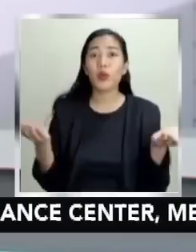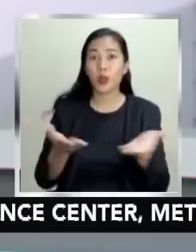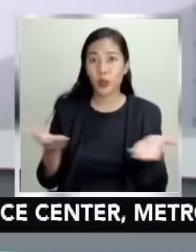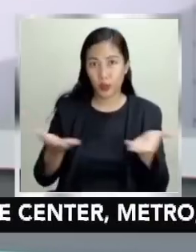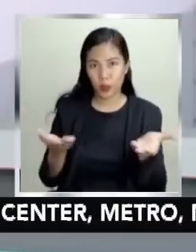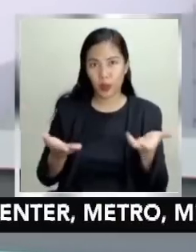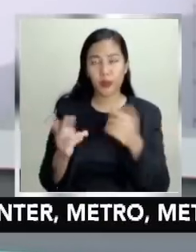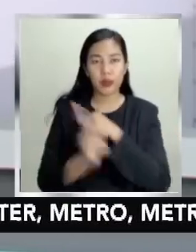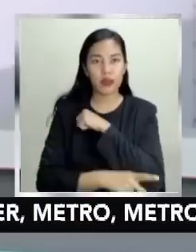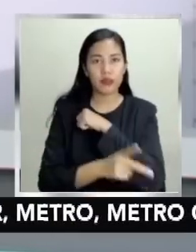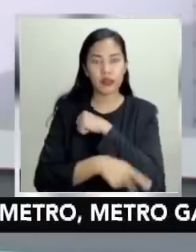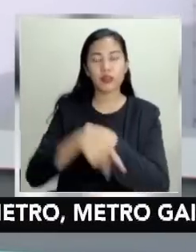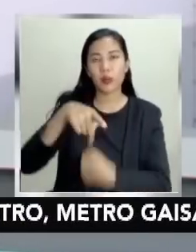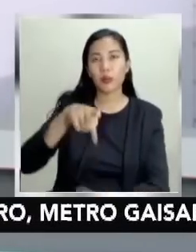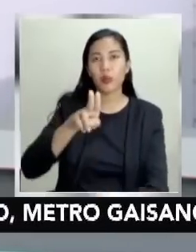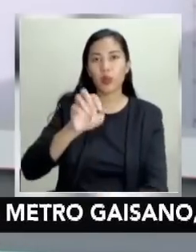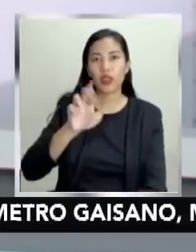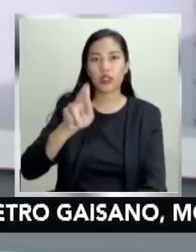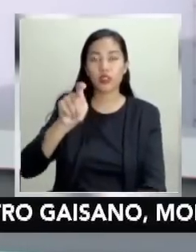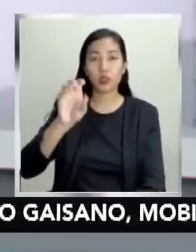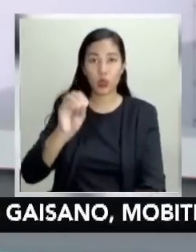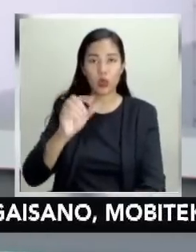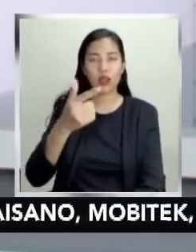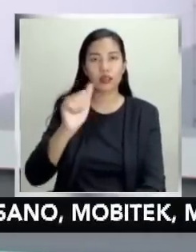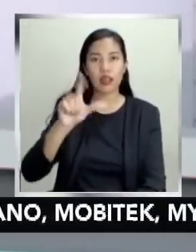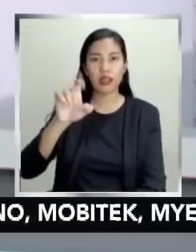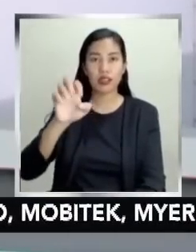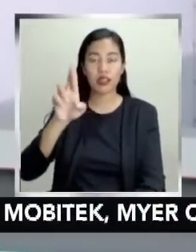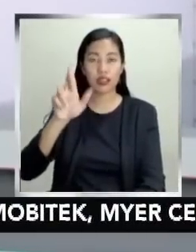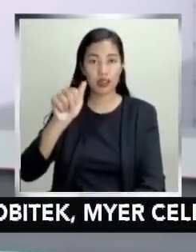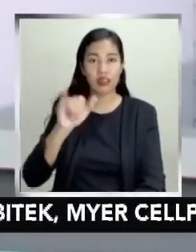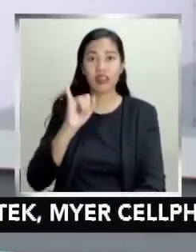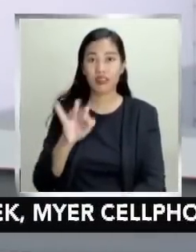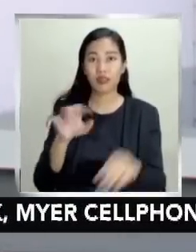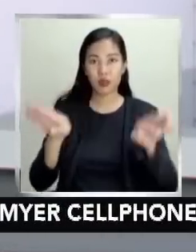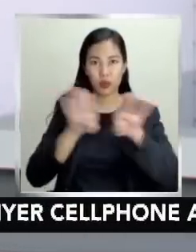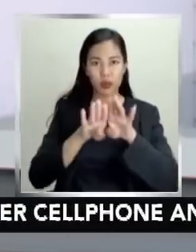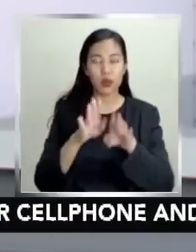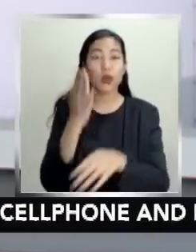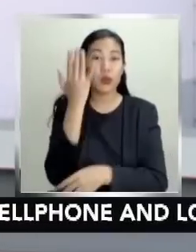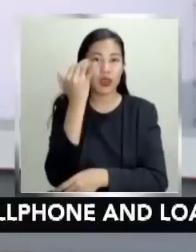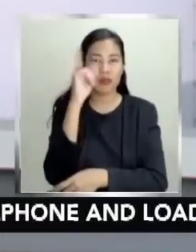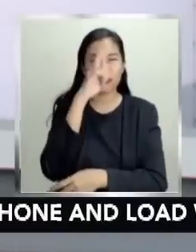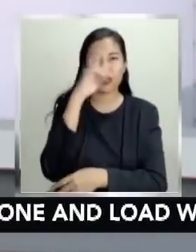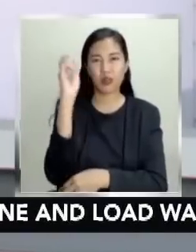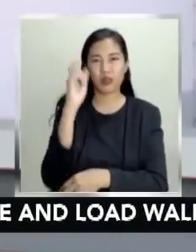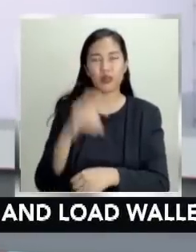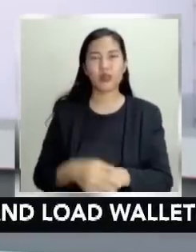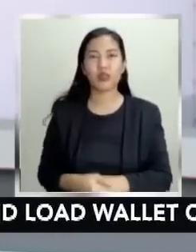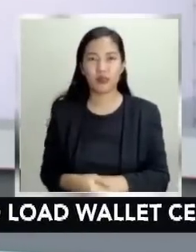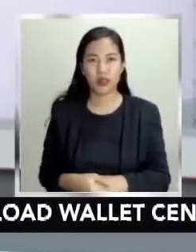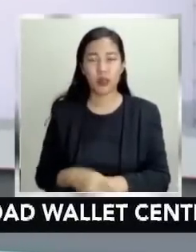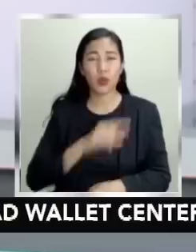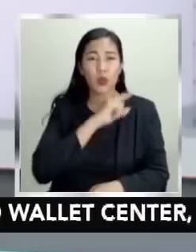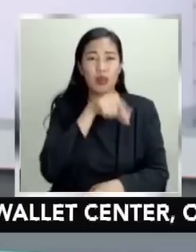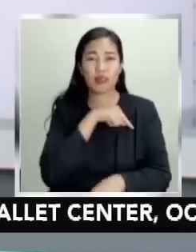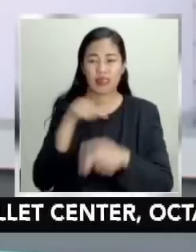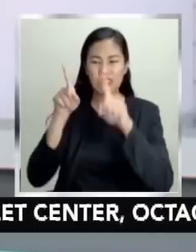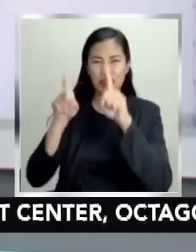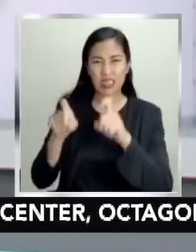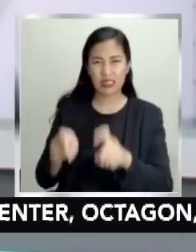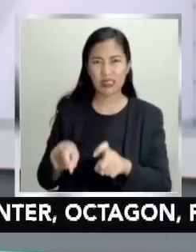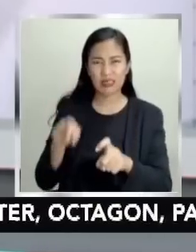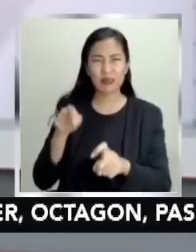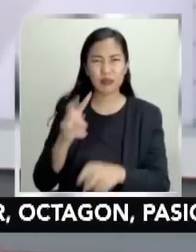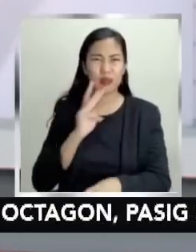yan sa turismo. Binanggit yan ng Tourism Department matapos bumagsak sa quality test ang tubig mula sa ilang lugar